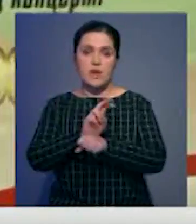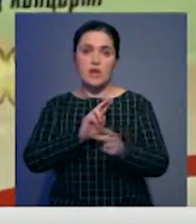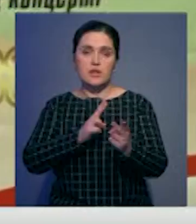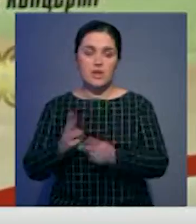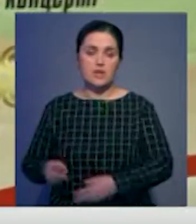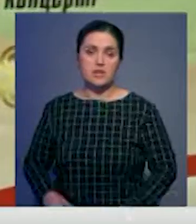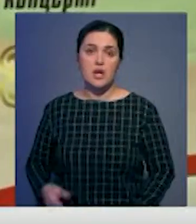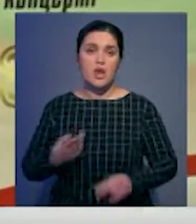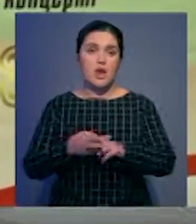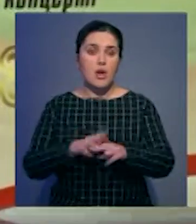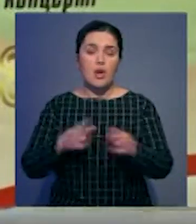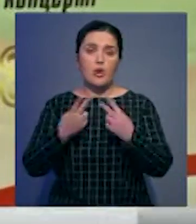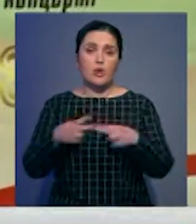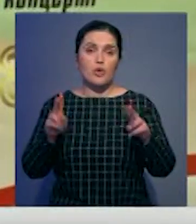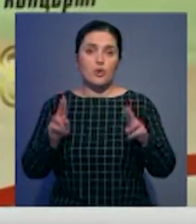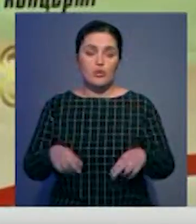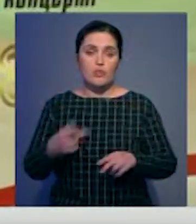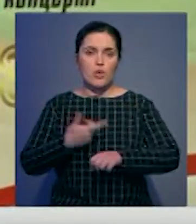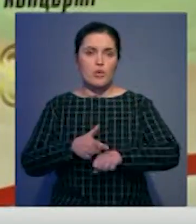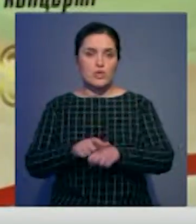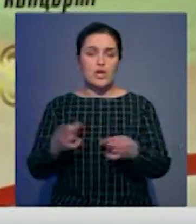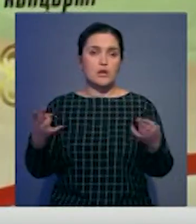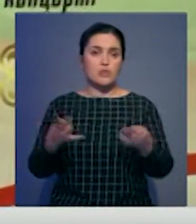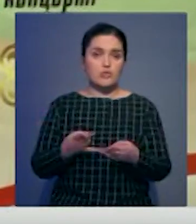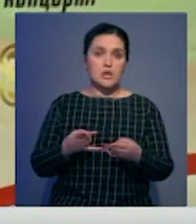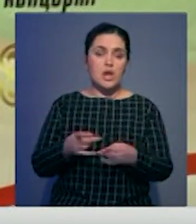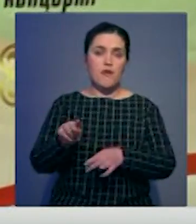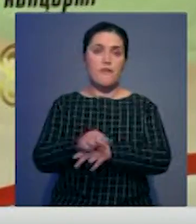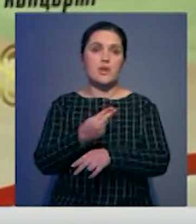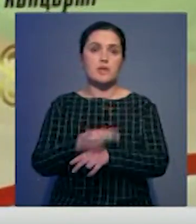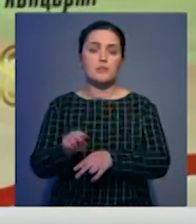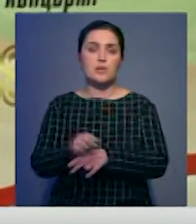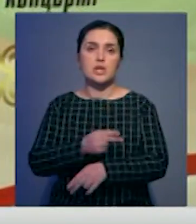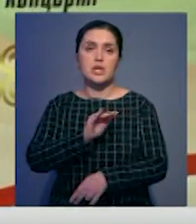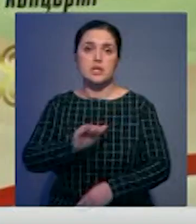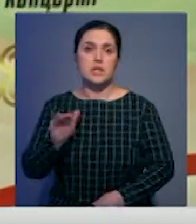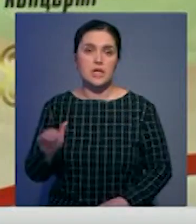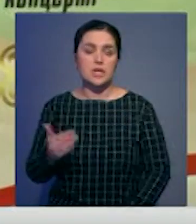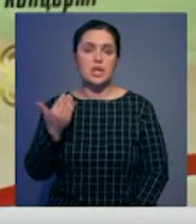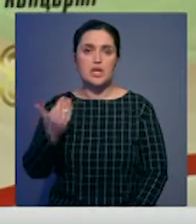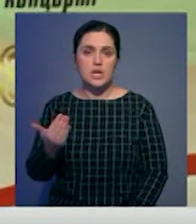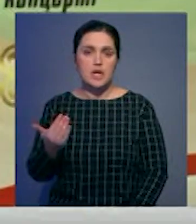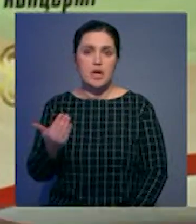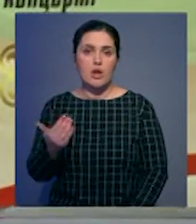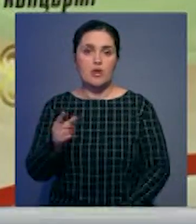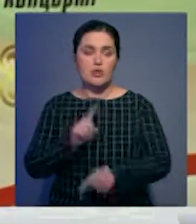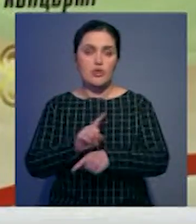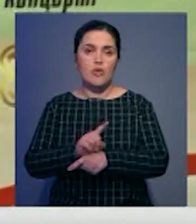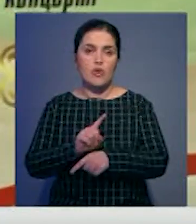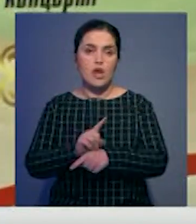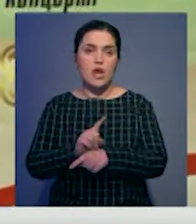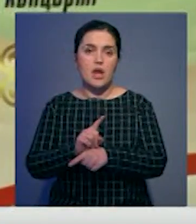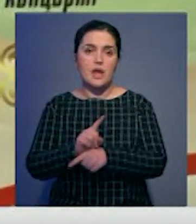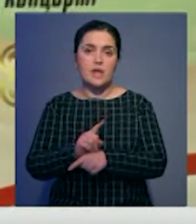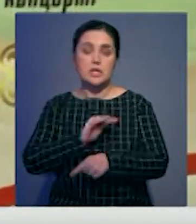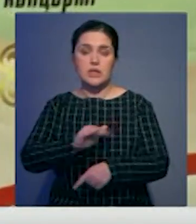Считаю, что вот эти дворовые клубы, они очень нужны. Они воспитывают детей, их таланты выявляют. Дети